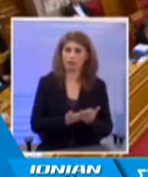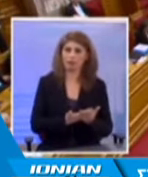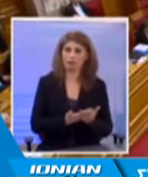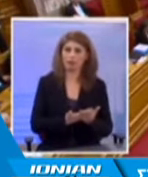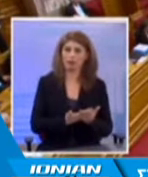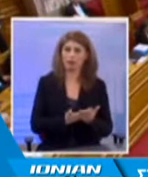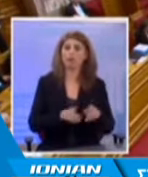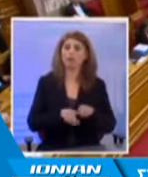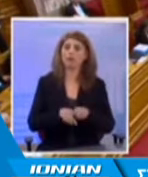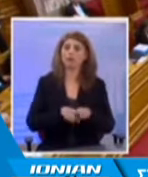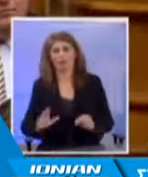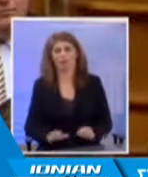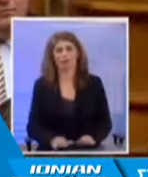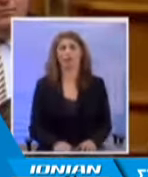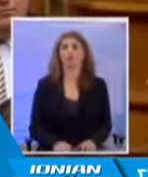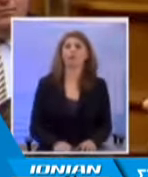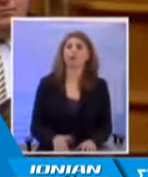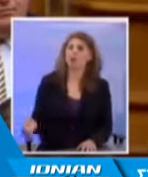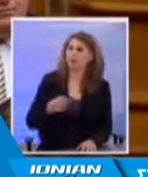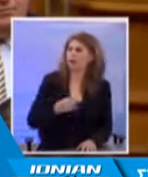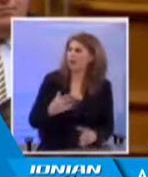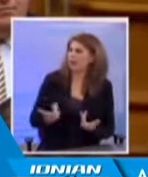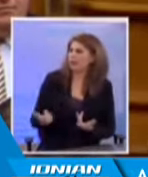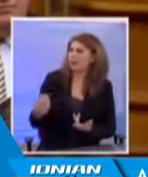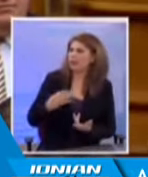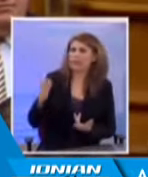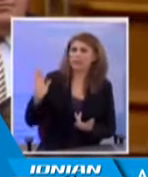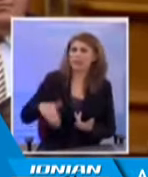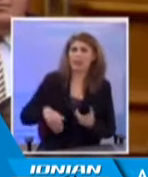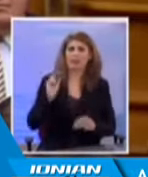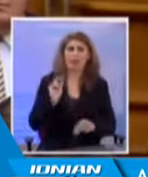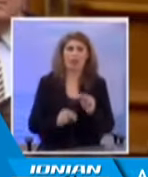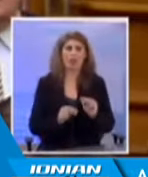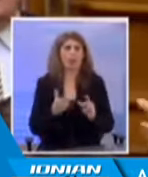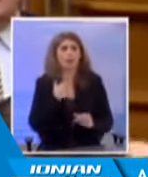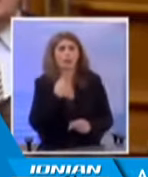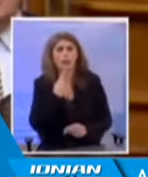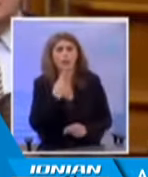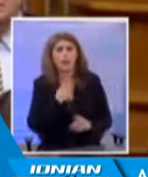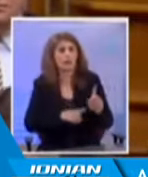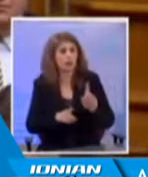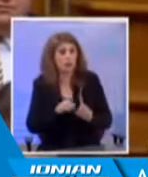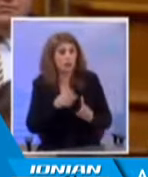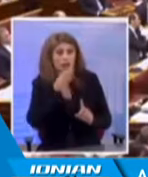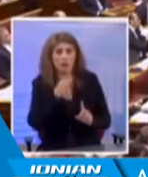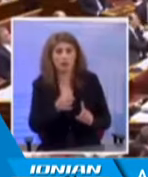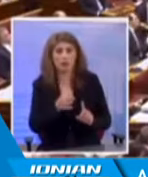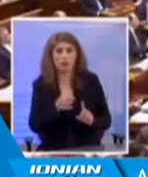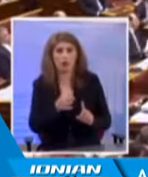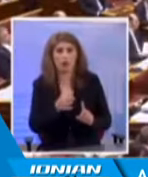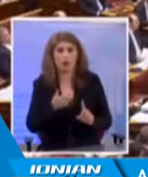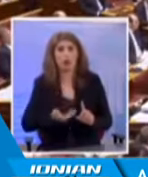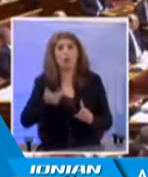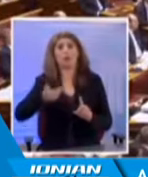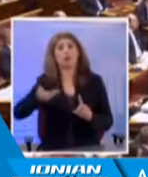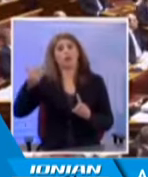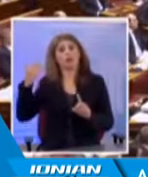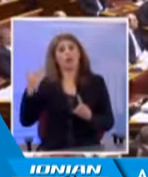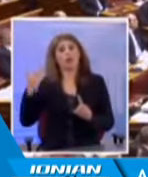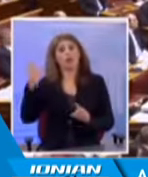για την πορεία της χώρας τα τελευταία χρόνια. Μα γιατί αναφέρεστε στις τελευταίες εκλογές? Σε ποιες θέλετε να αναφερθούμε? Στις προτελευταίες,